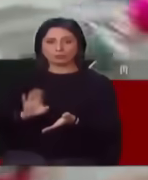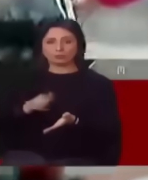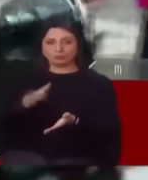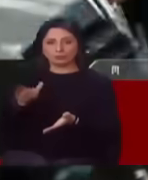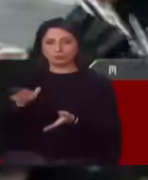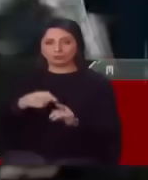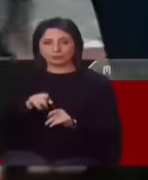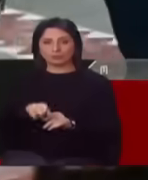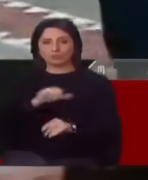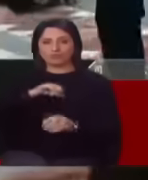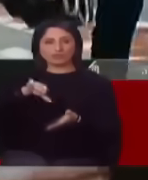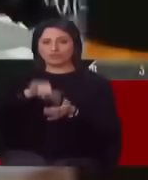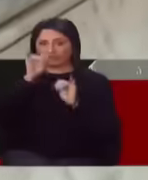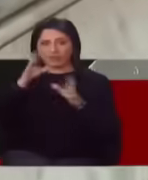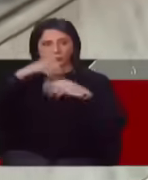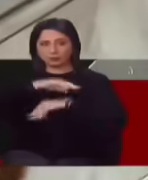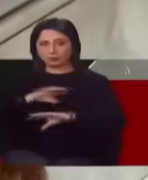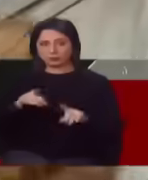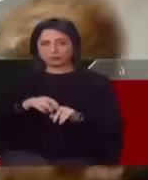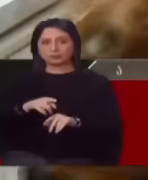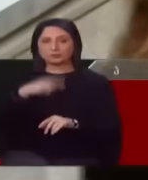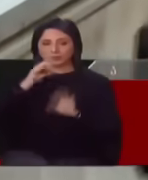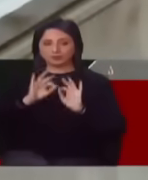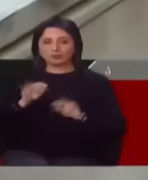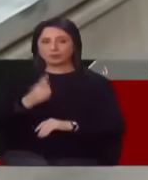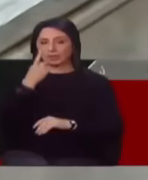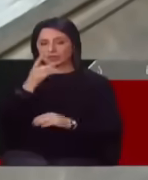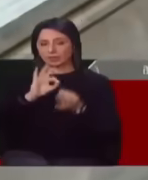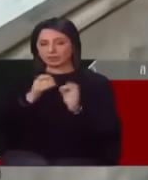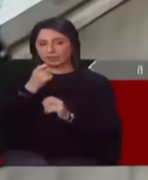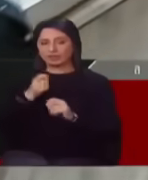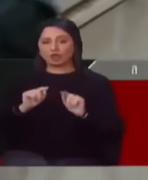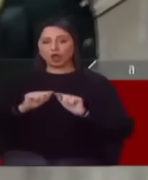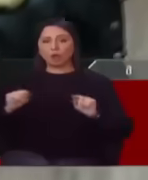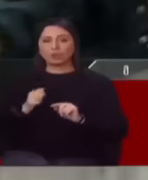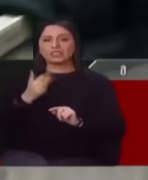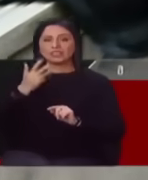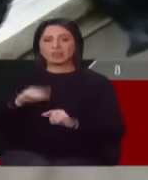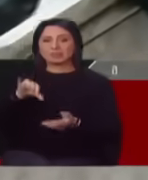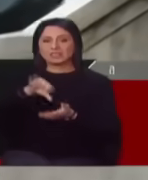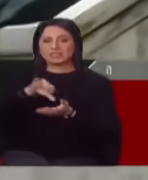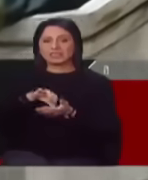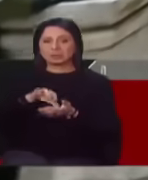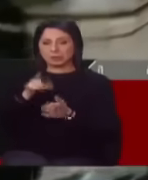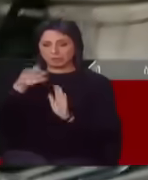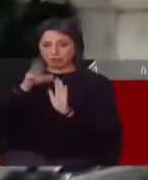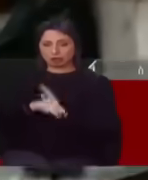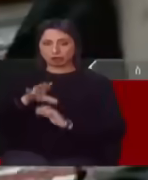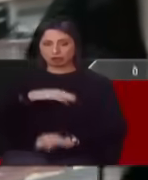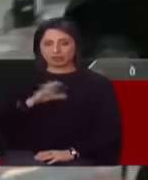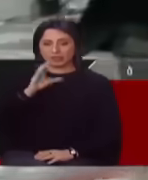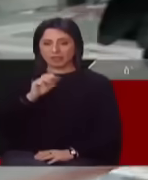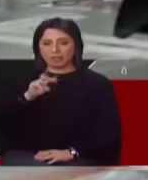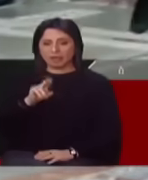წარმომადგენლები ამ ხდომას თავად ვერ დასწრებოდნენ. აღსანიშნავი არის ერთი დეტალი. ოპოზიციის რამდენიმე წარმომადგენელი, მათ შორის იყვნენ